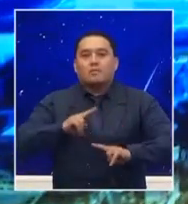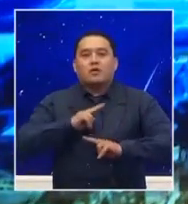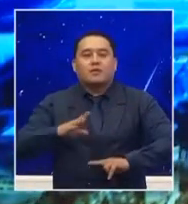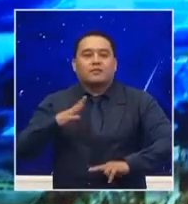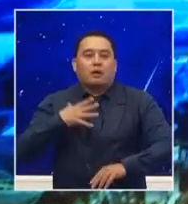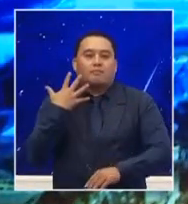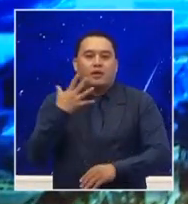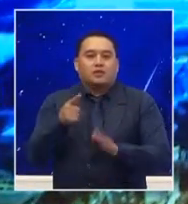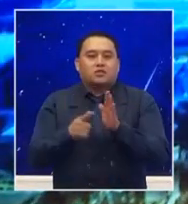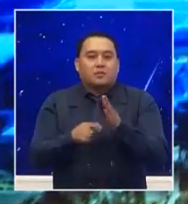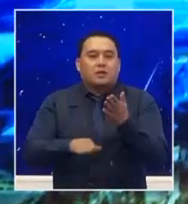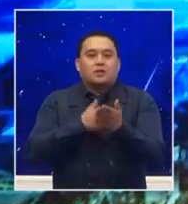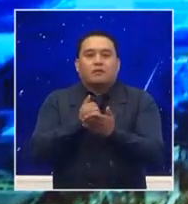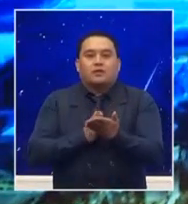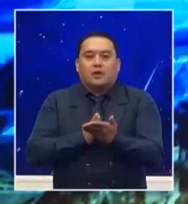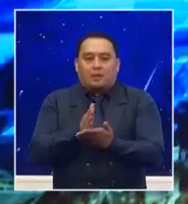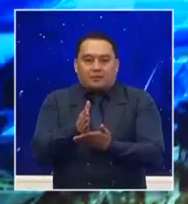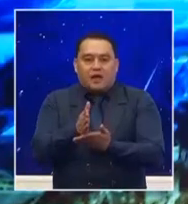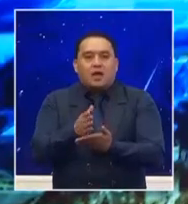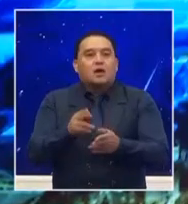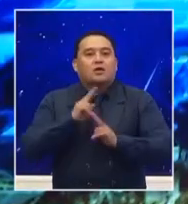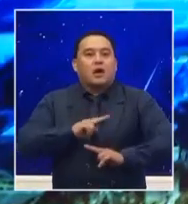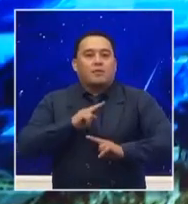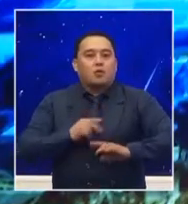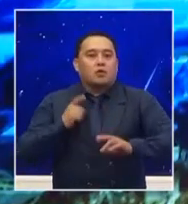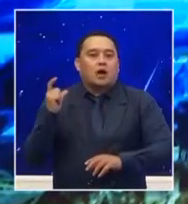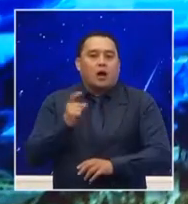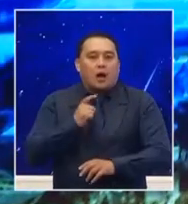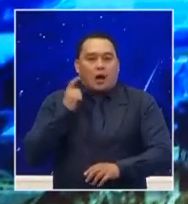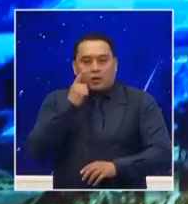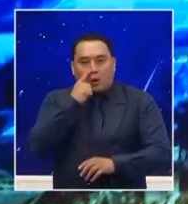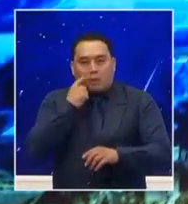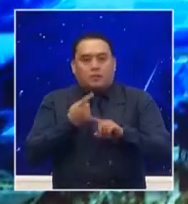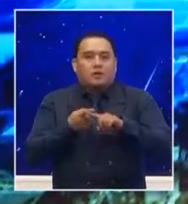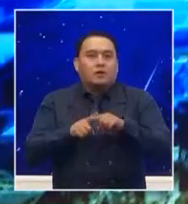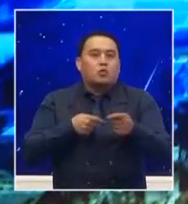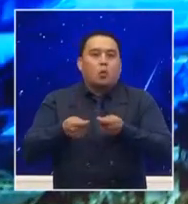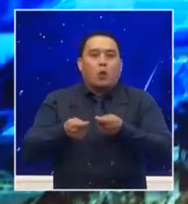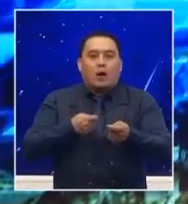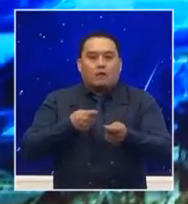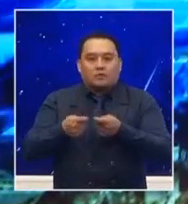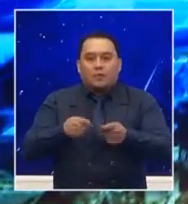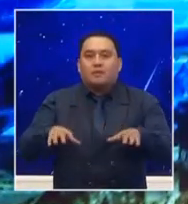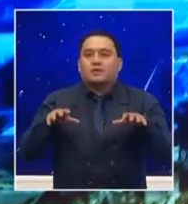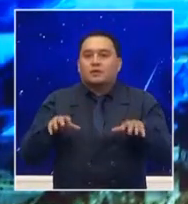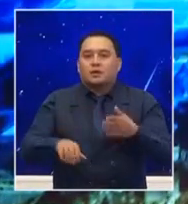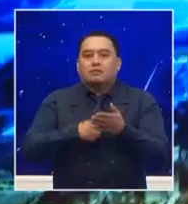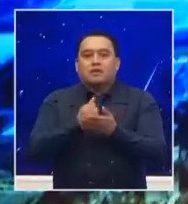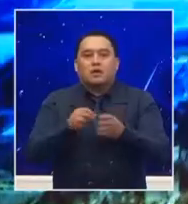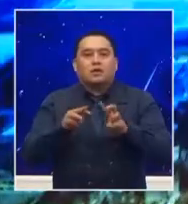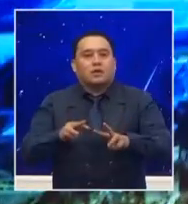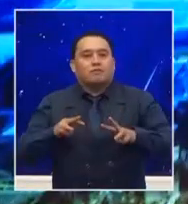по 5 из 7 основных направлений. Итоги года экономического сектора подвели на правительственном селекторе под